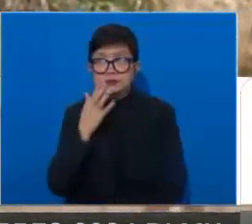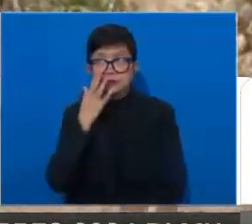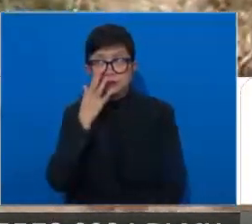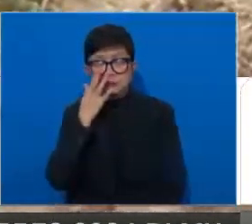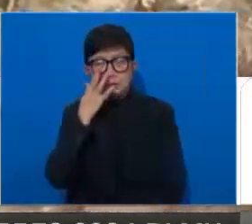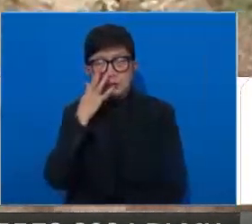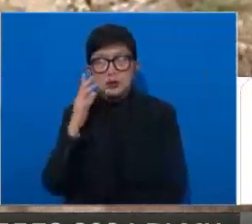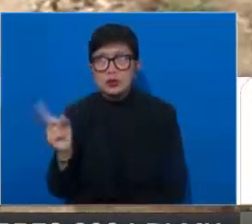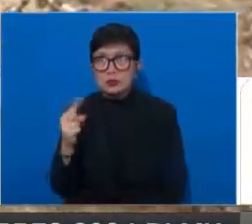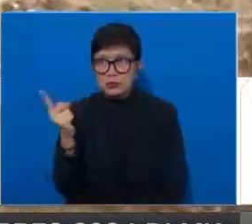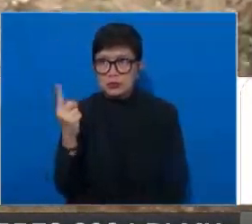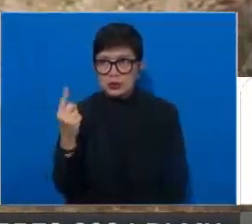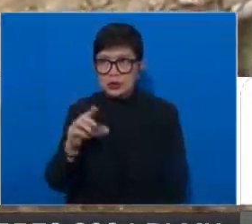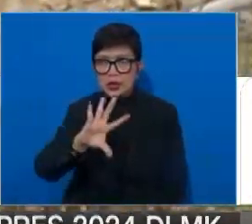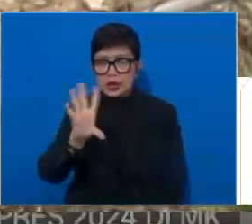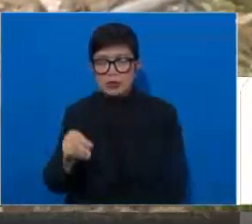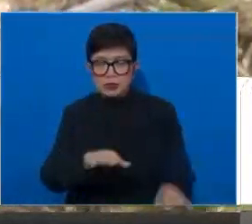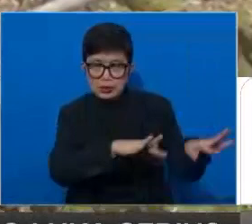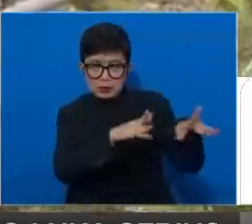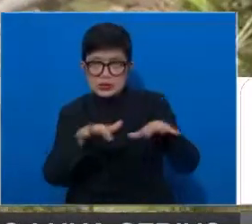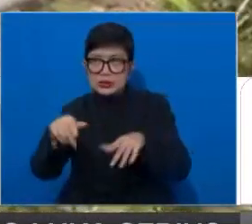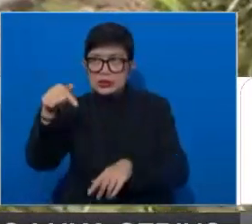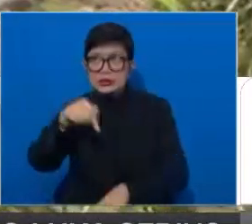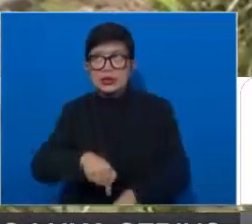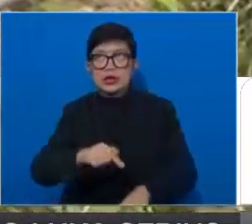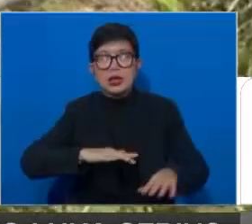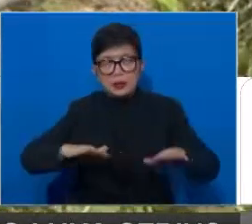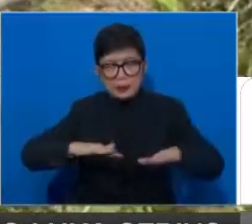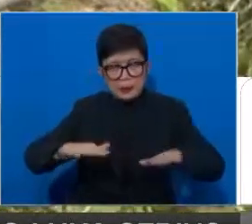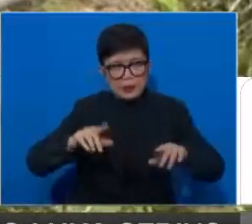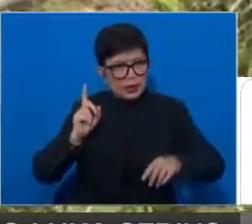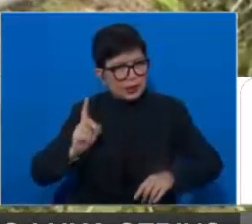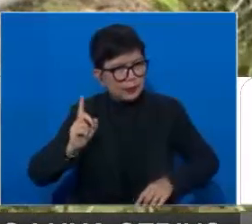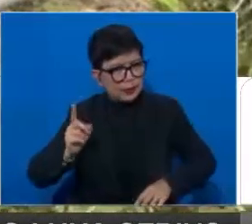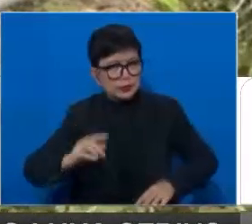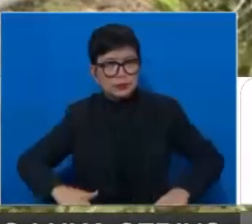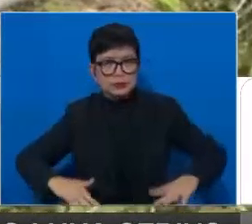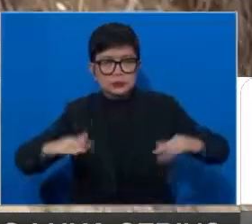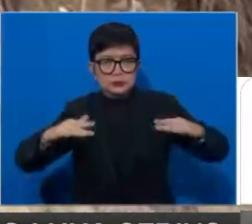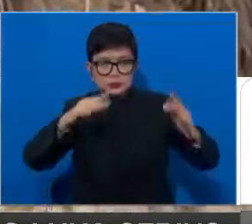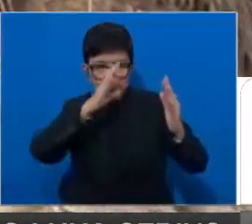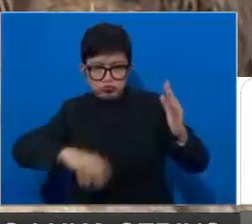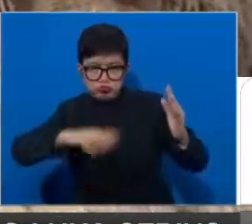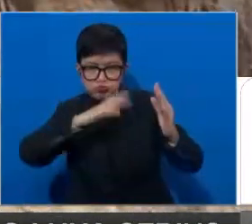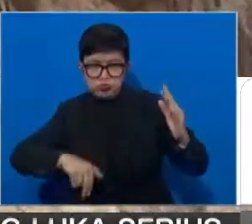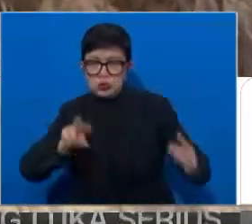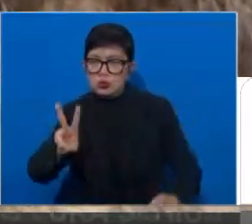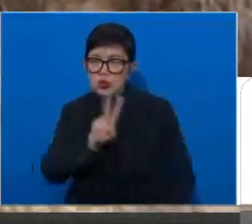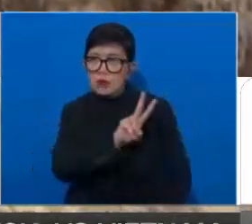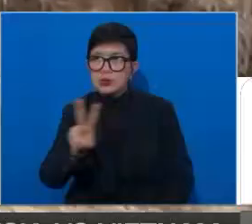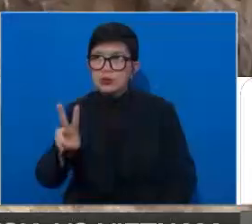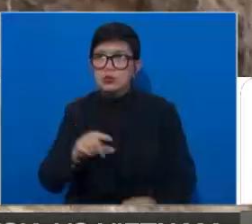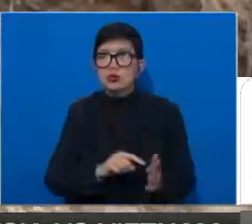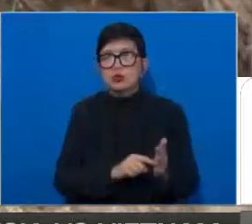Pemerintah Kabupaten Pesisir Selatan menetapkan status tanggap darurat banjir bandang dan tanah longsor selama 2 minggu, yaitu sejak